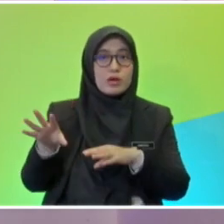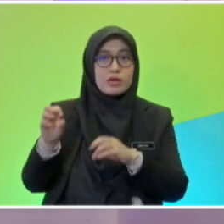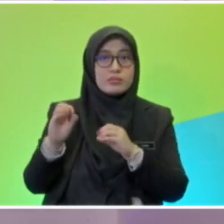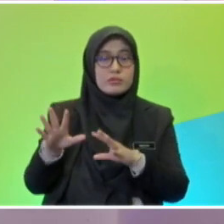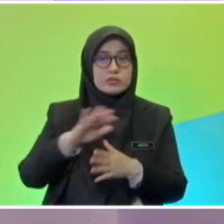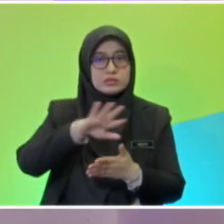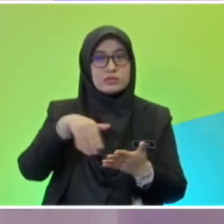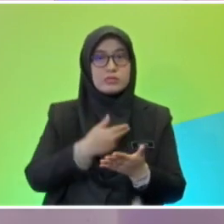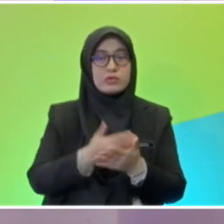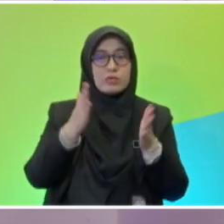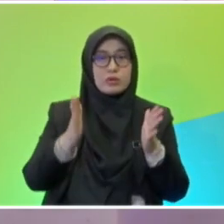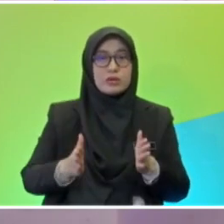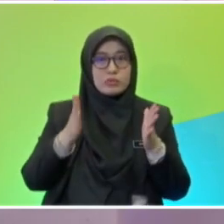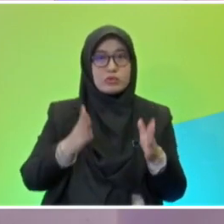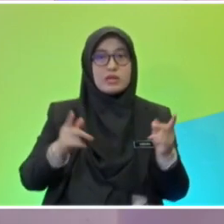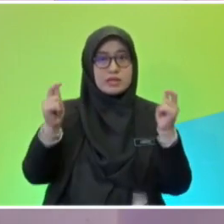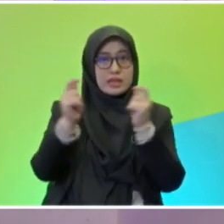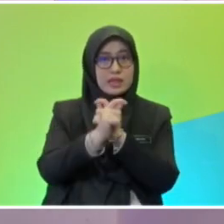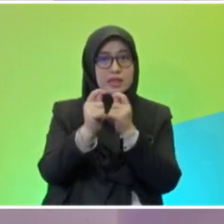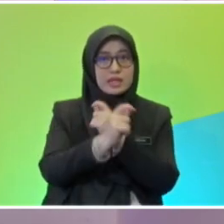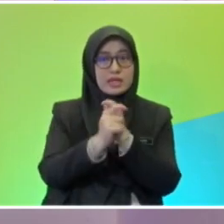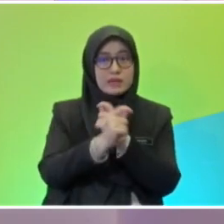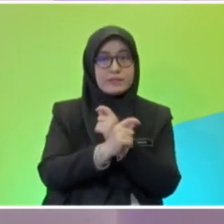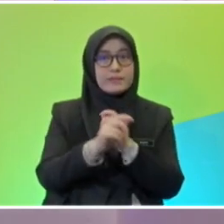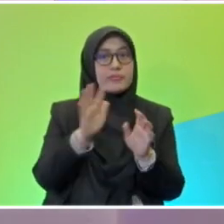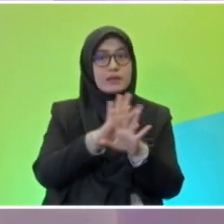orang-orang yang berkuasa ini udah takdir dari